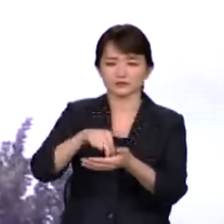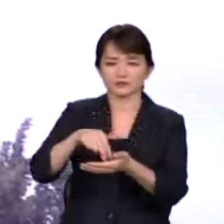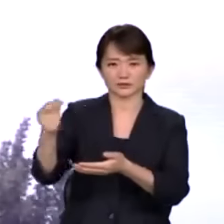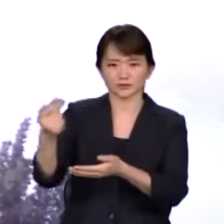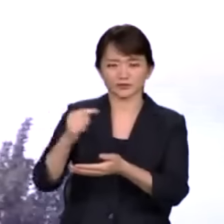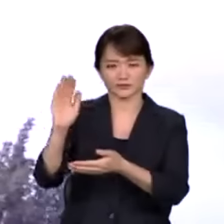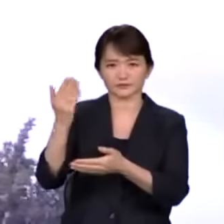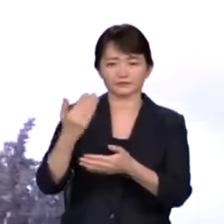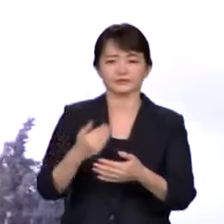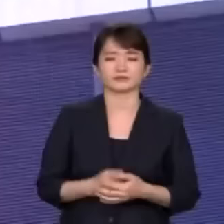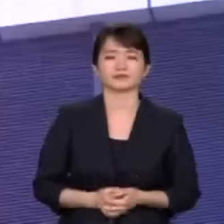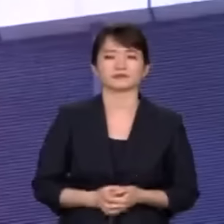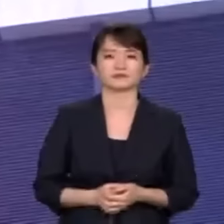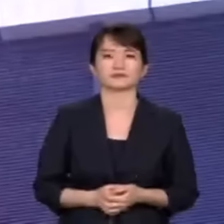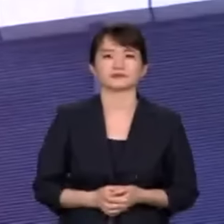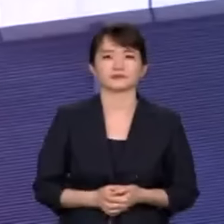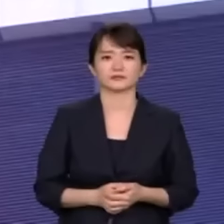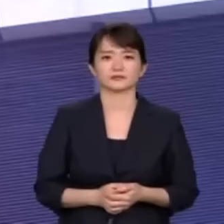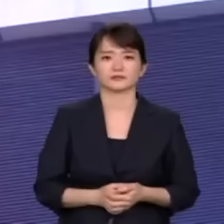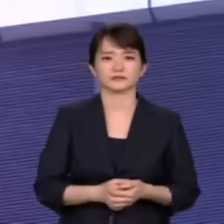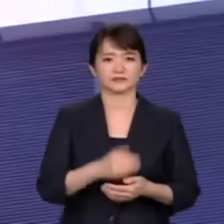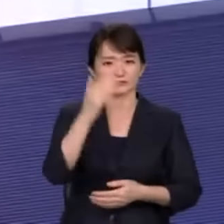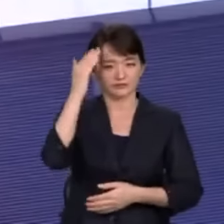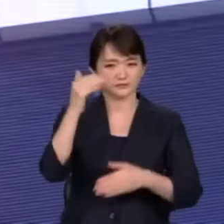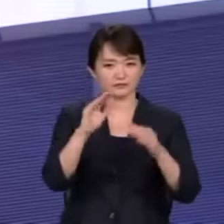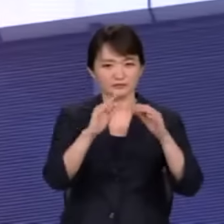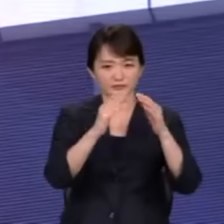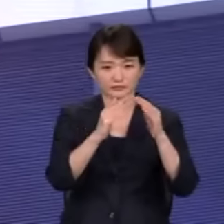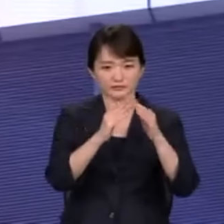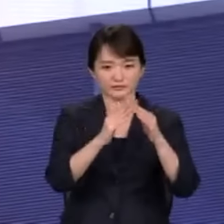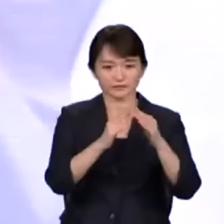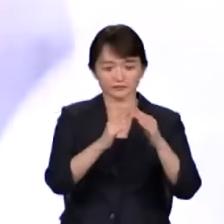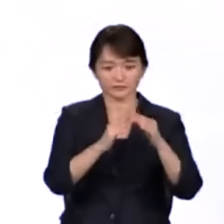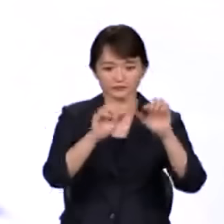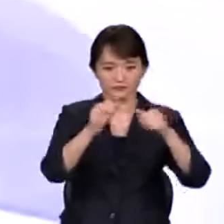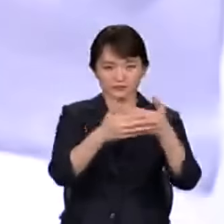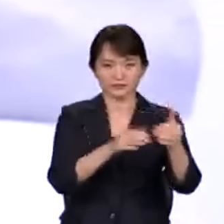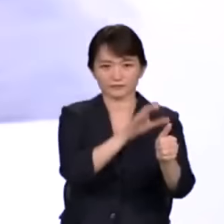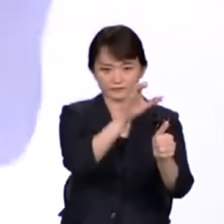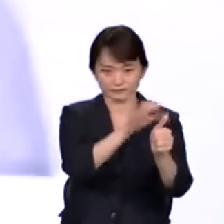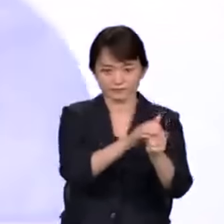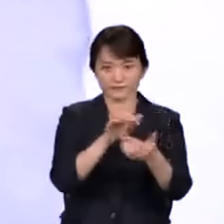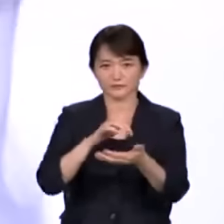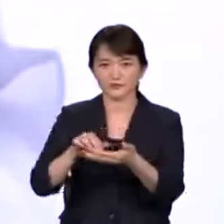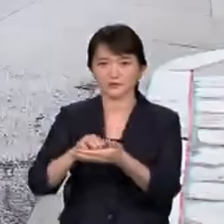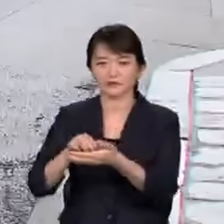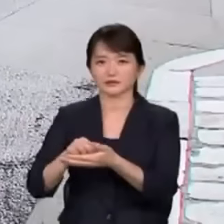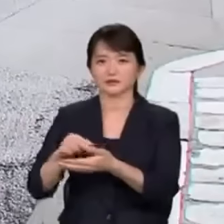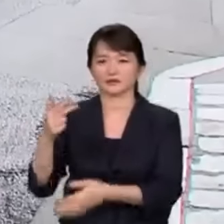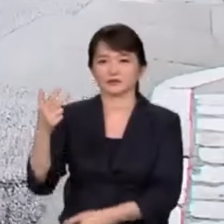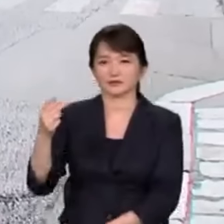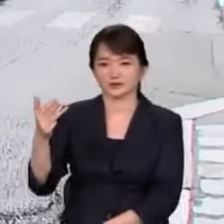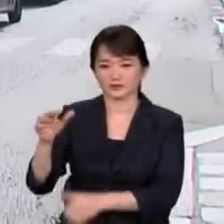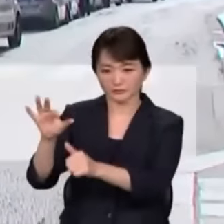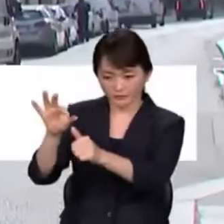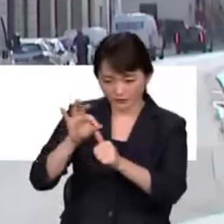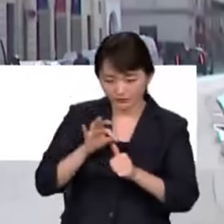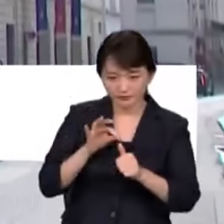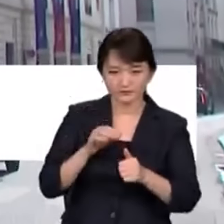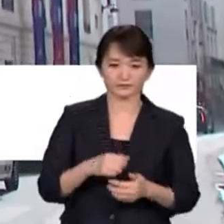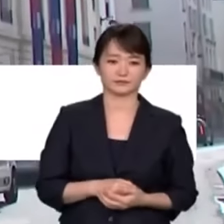운영은 대한체육회가 맡았고 한 국내 기획사가 용역을 따내 파리 현지에서 78명을 고용했습니다. 사실